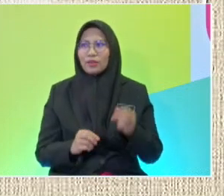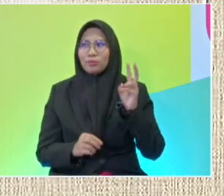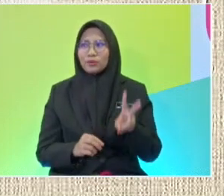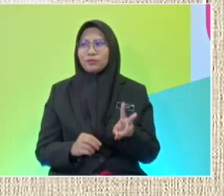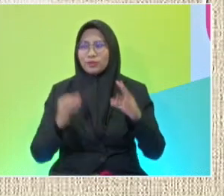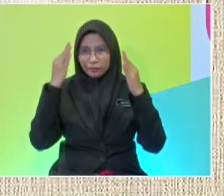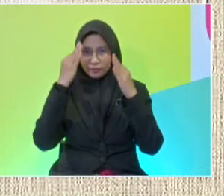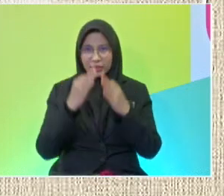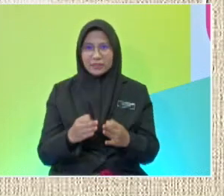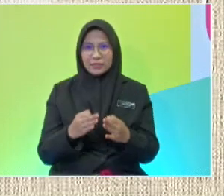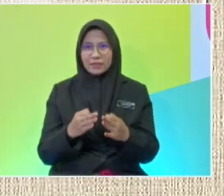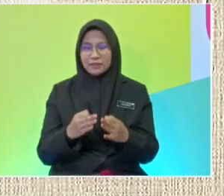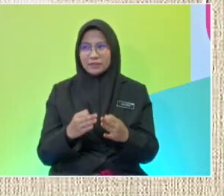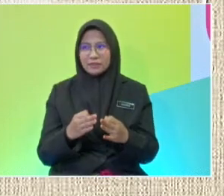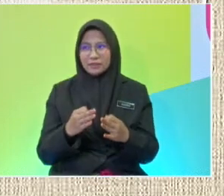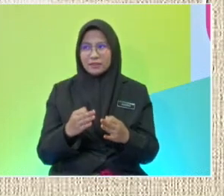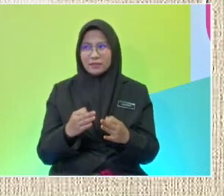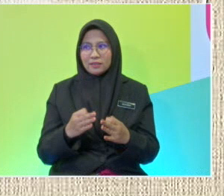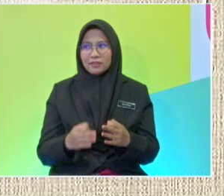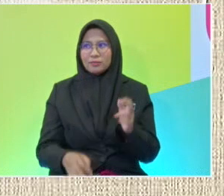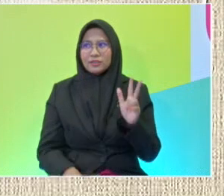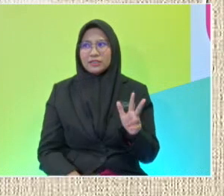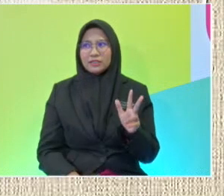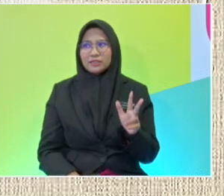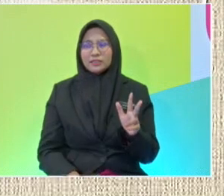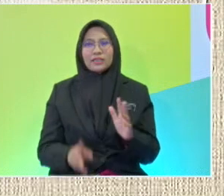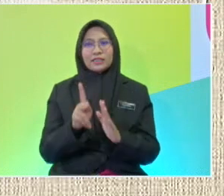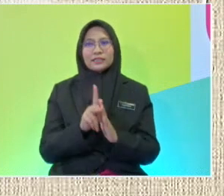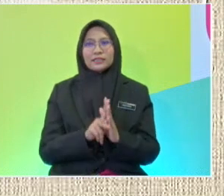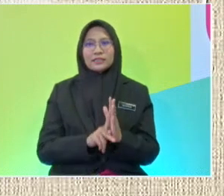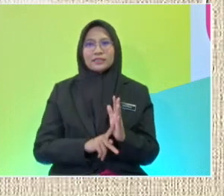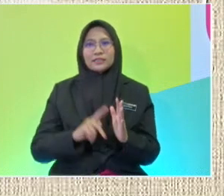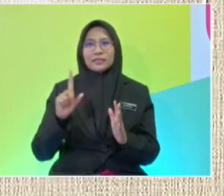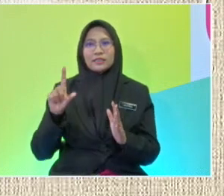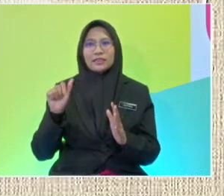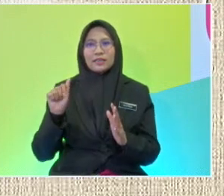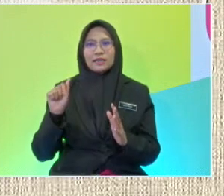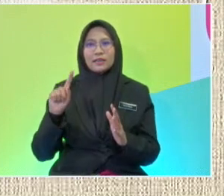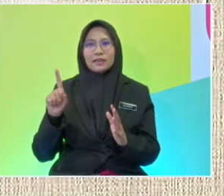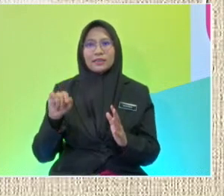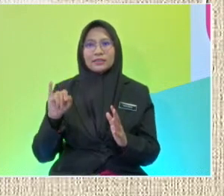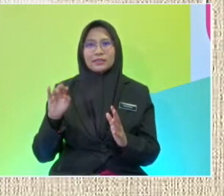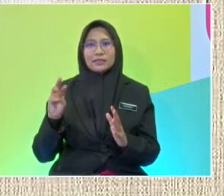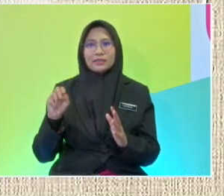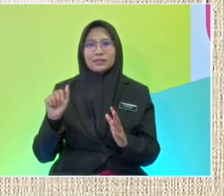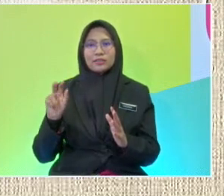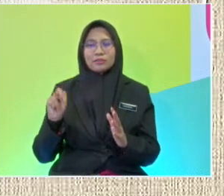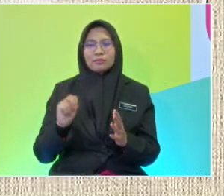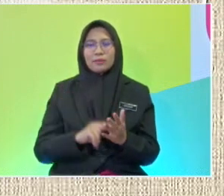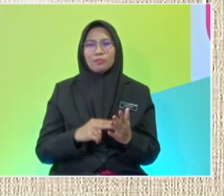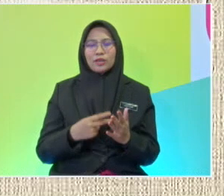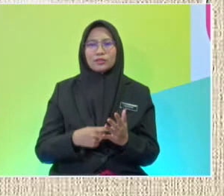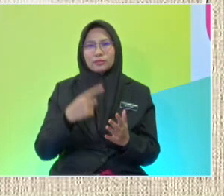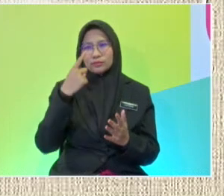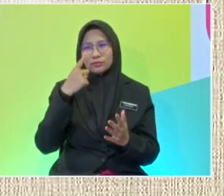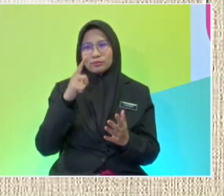dan tujuan yang ketiga konvensional ataupun kelaziman di mana dia berkaitan dengan simbol ataupun tanda yang